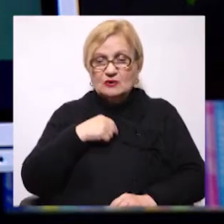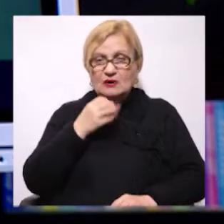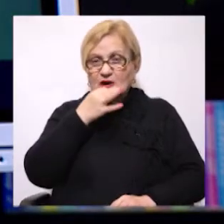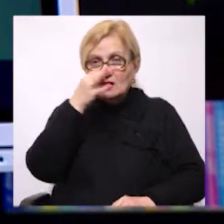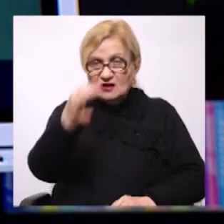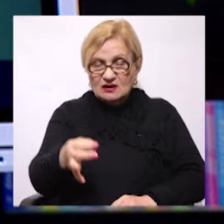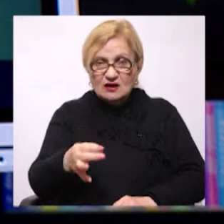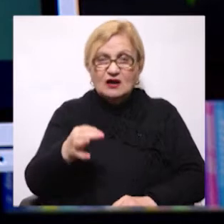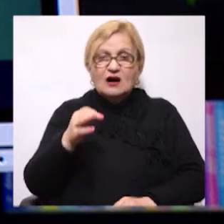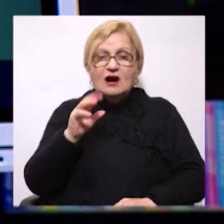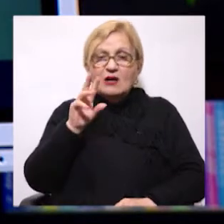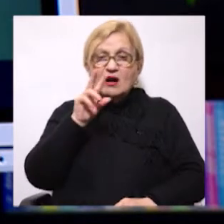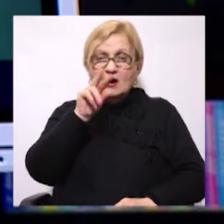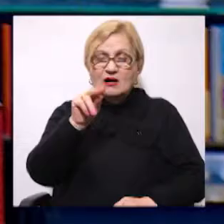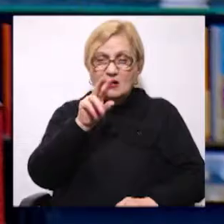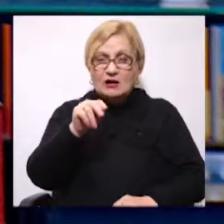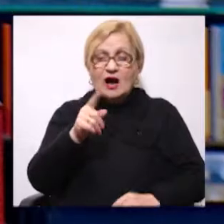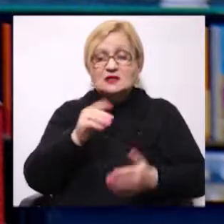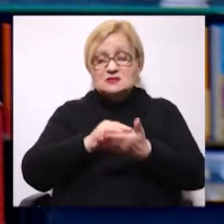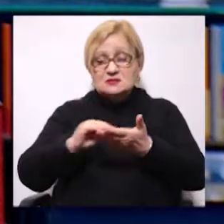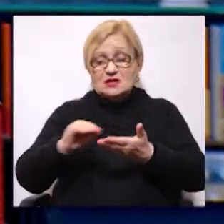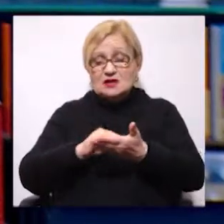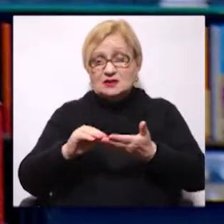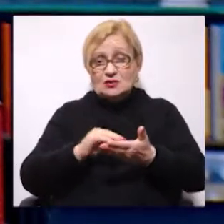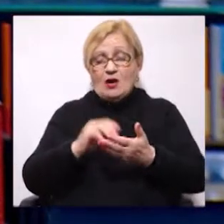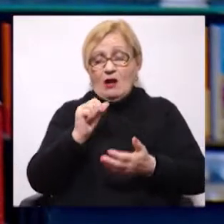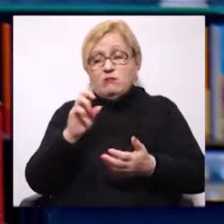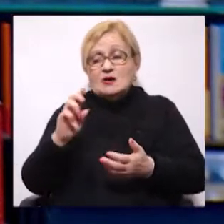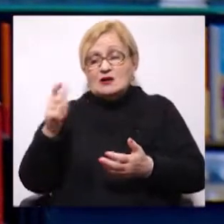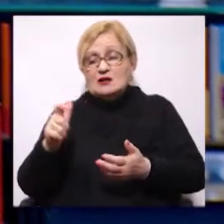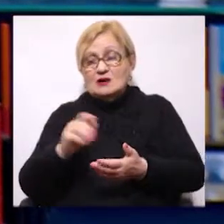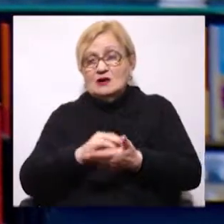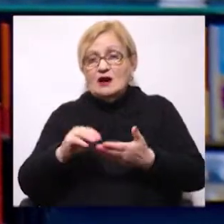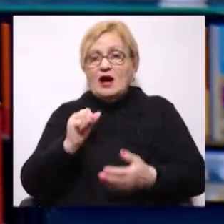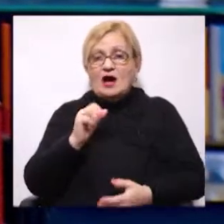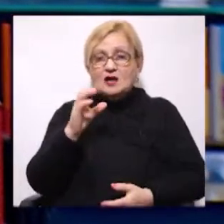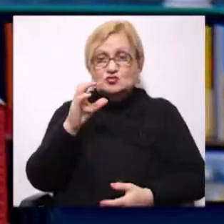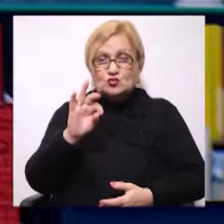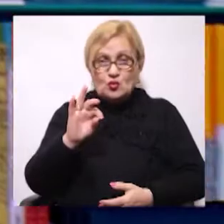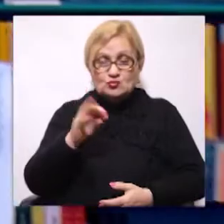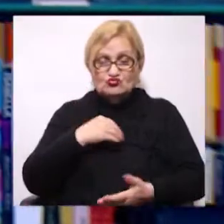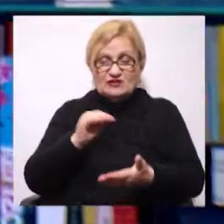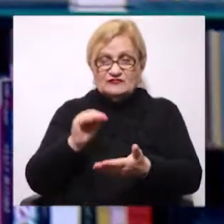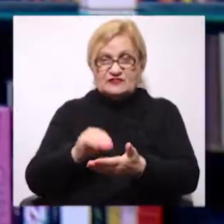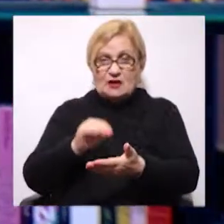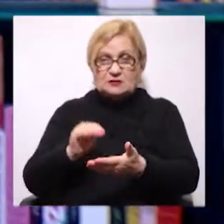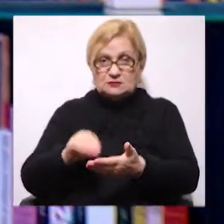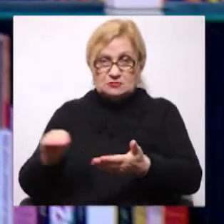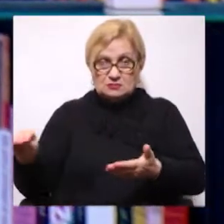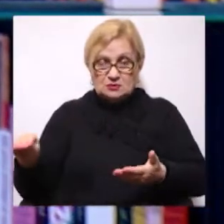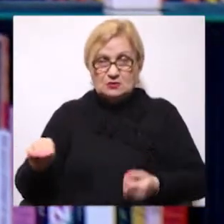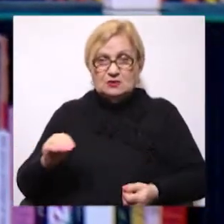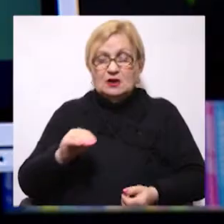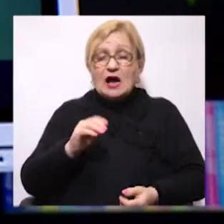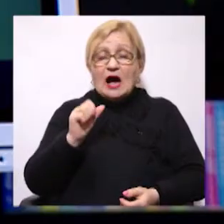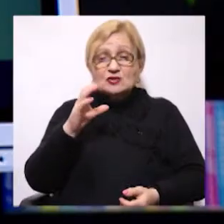გვესმის. ბგერის წერილობითი, ანუ გრაფიკული გამოსახულება არის ასო, ანუ ასოთი აღნიშნავთ ბგერას. ასოს ვწერთ